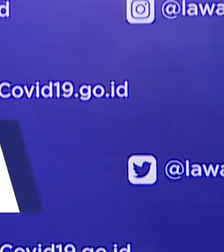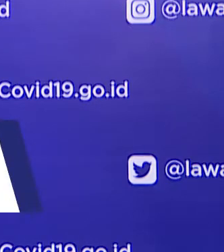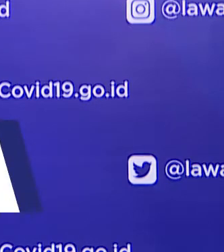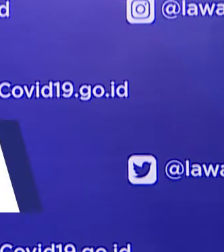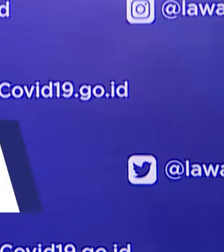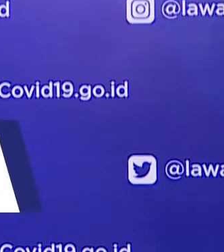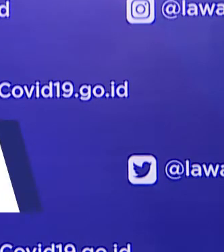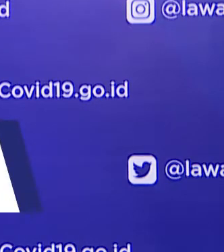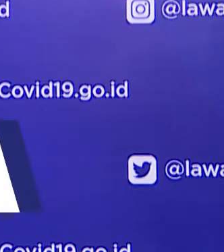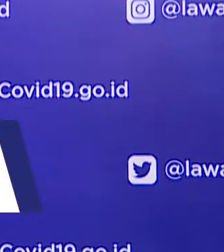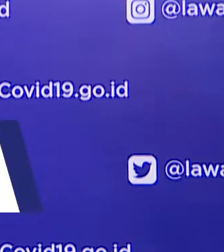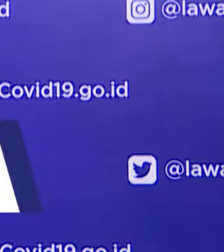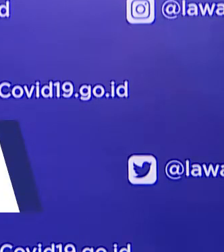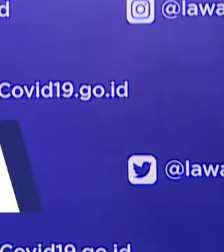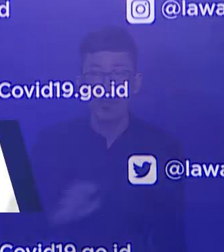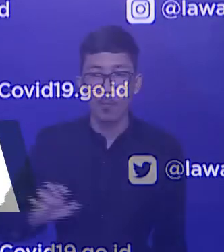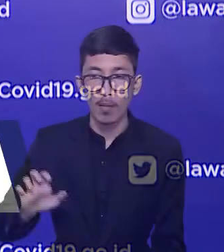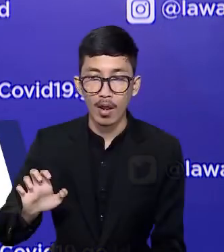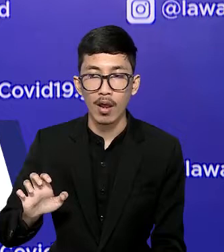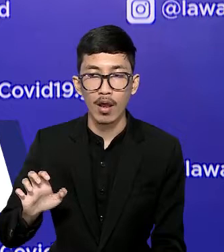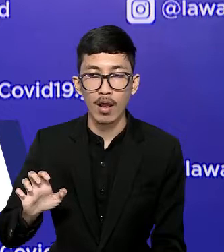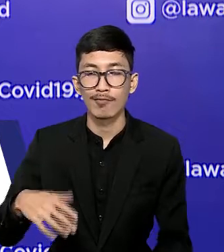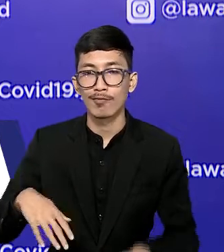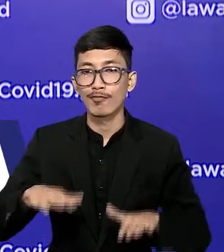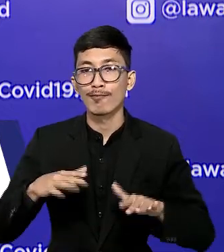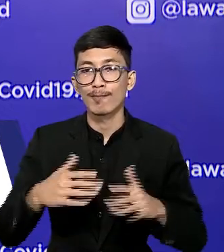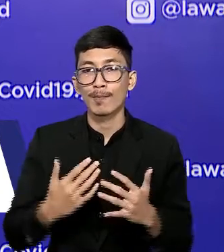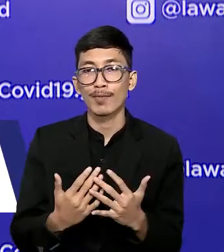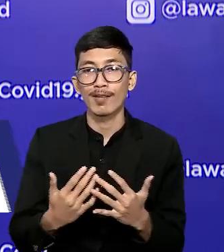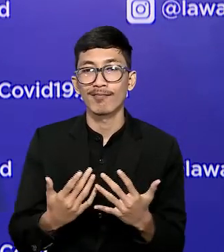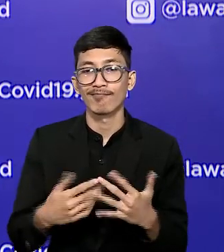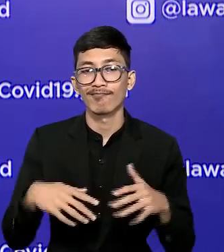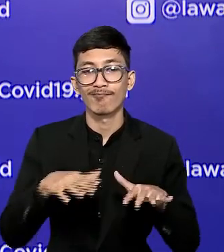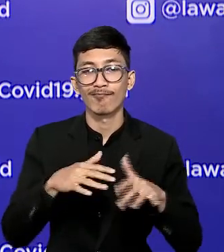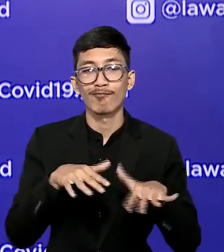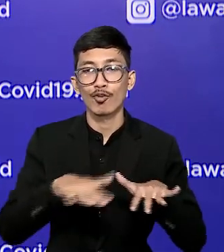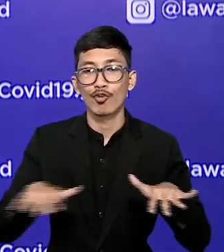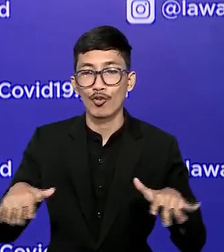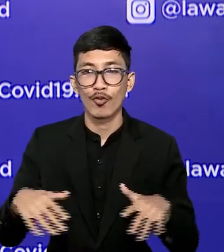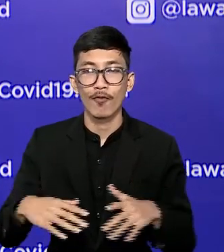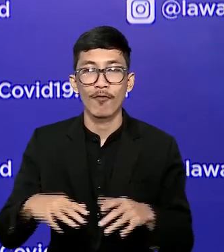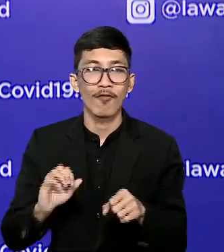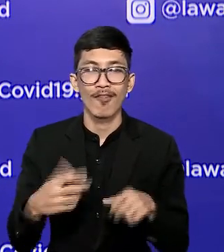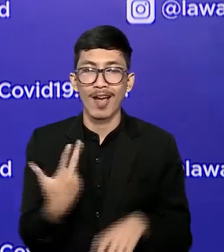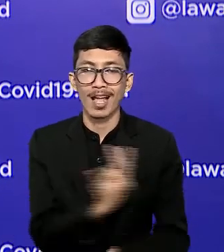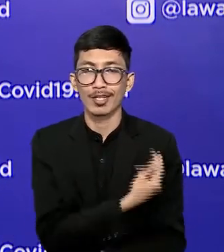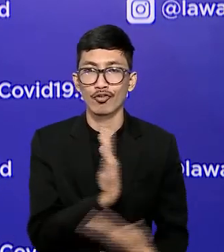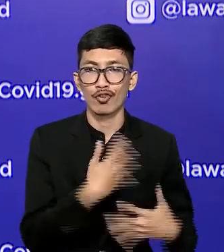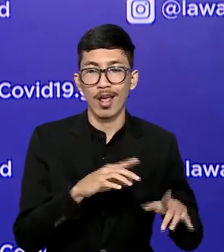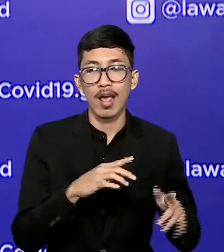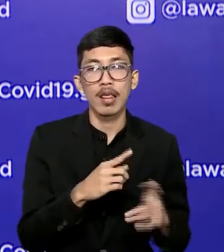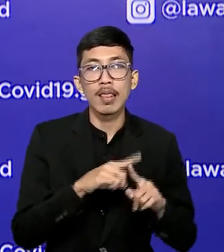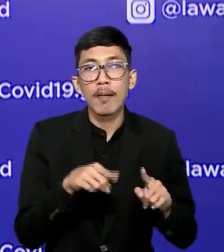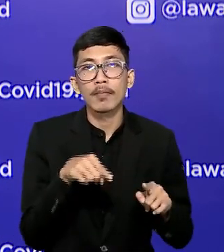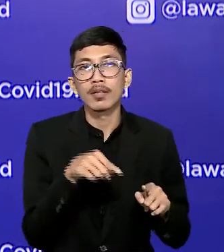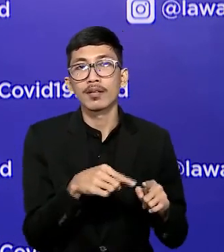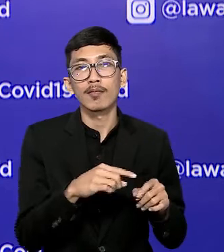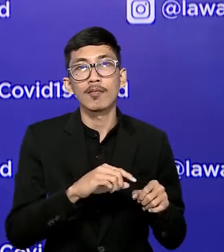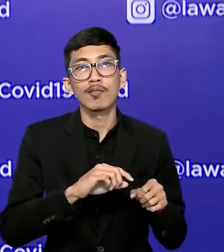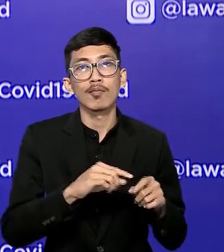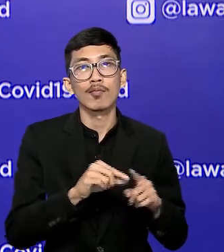yang 50% penduduknya sudah divaksin namun beberapa laporan menyatakan bahwa ketika kasus melandai protokol kesehatan atau